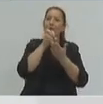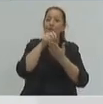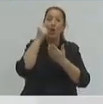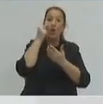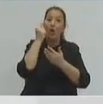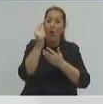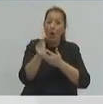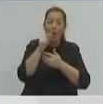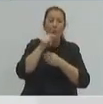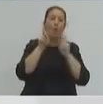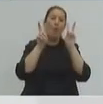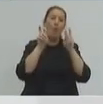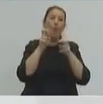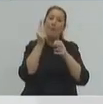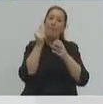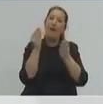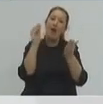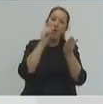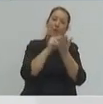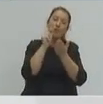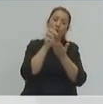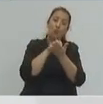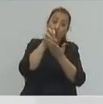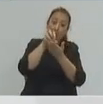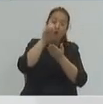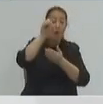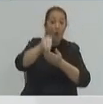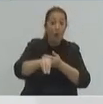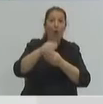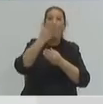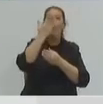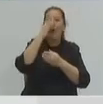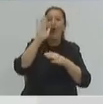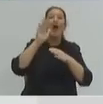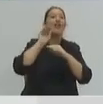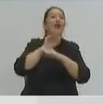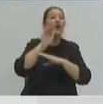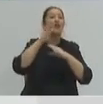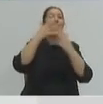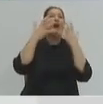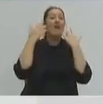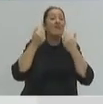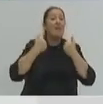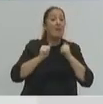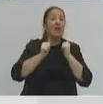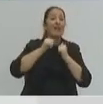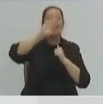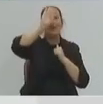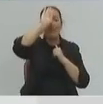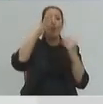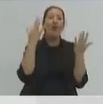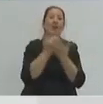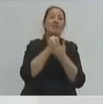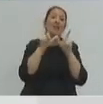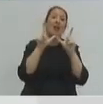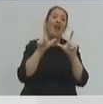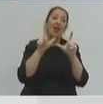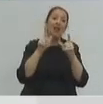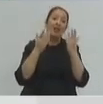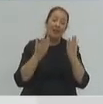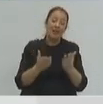bu konuyla ilgili bütçe koyarak doğal yaşam hayvan parklarını artık İstanbul'a kazandırması